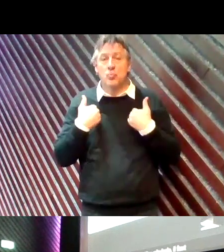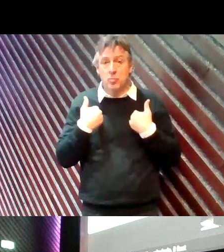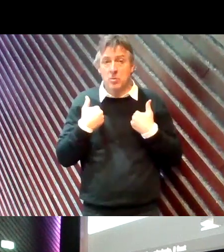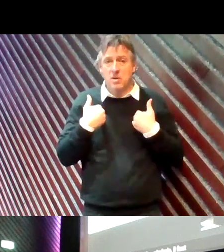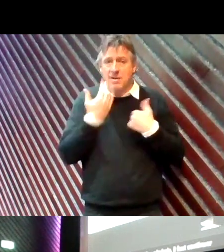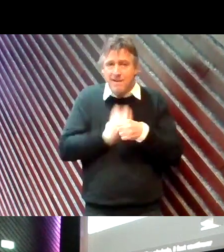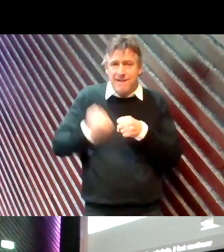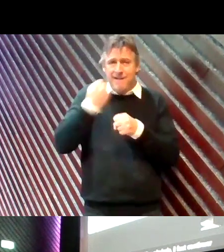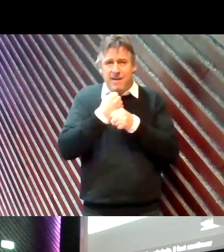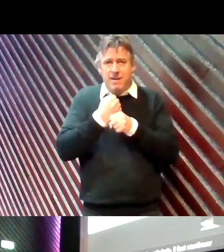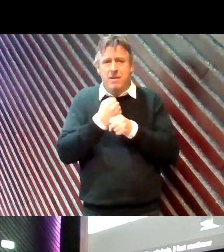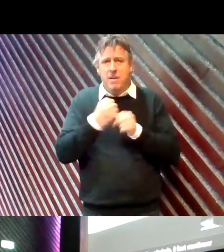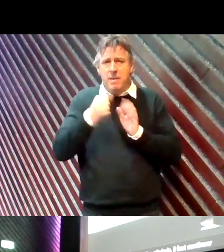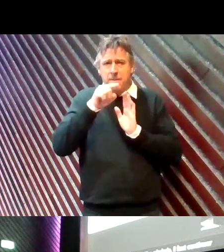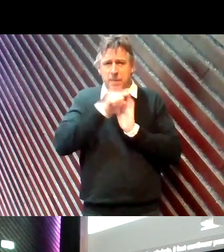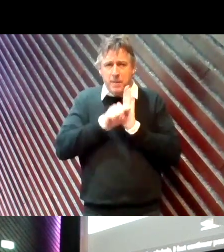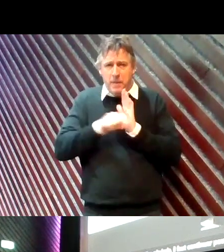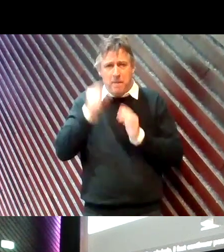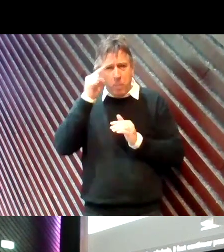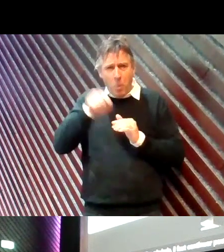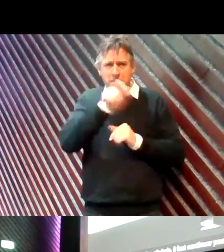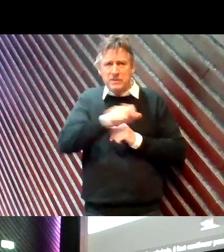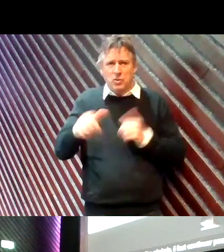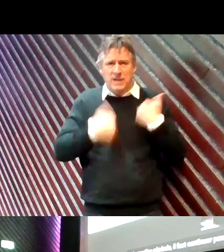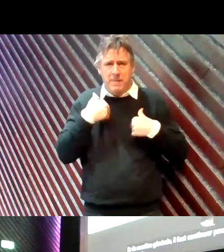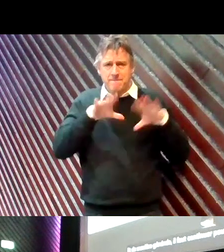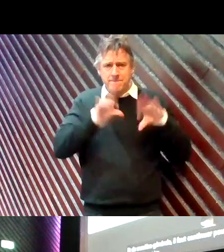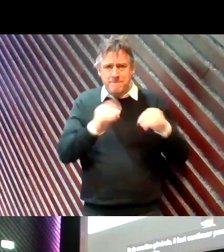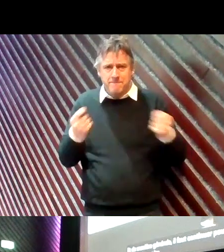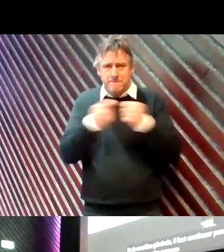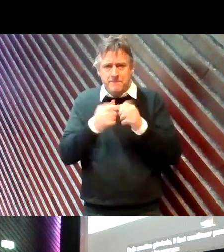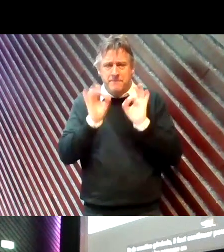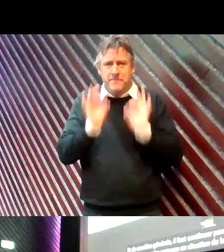un dispositif pour les personnes en situation de handicap à quelques niveaux que ce soit.